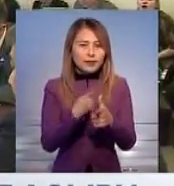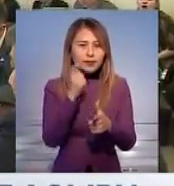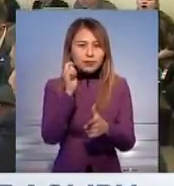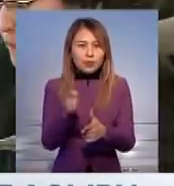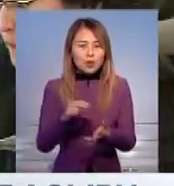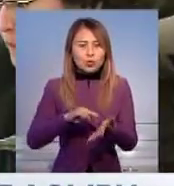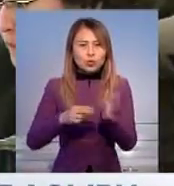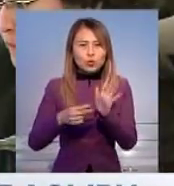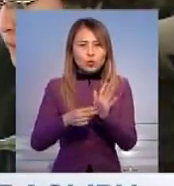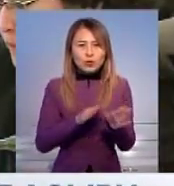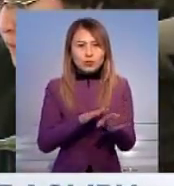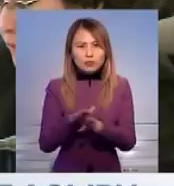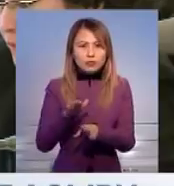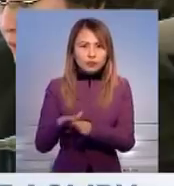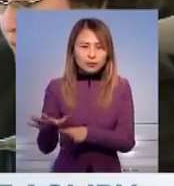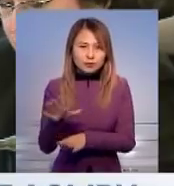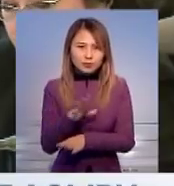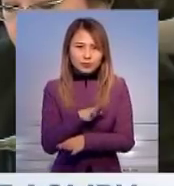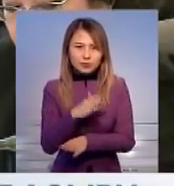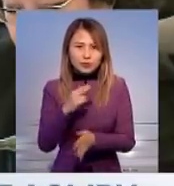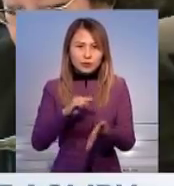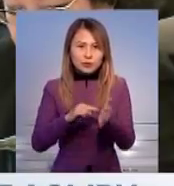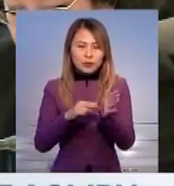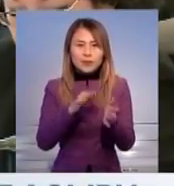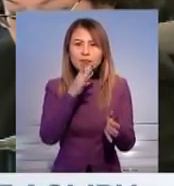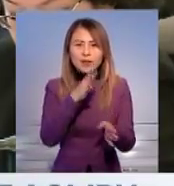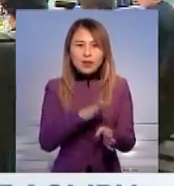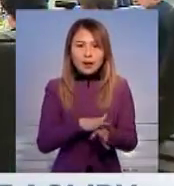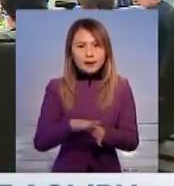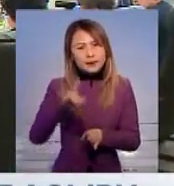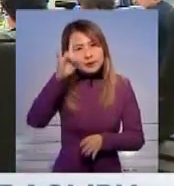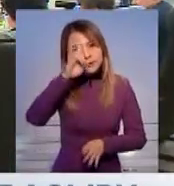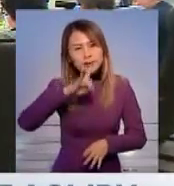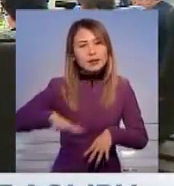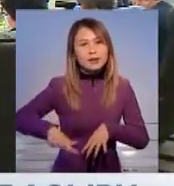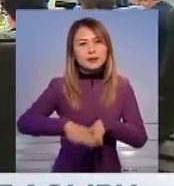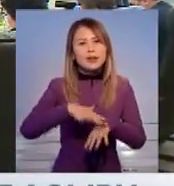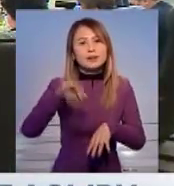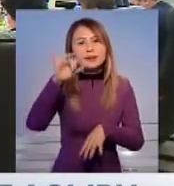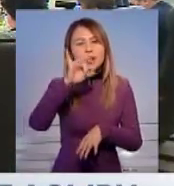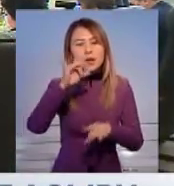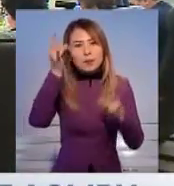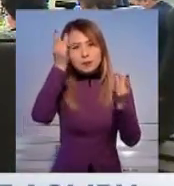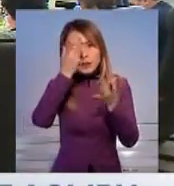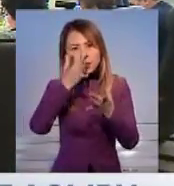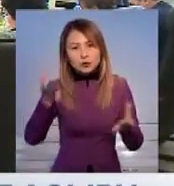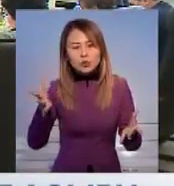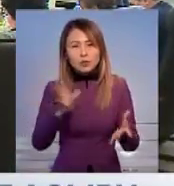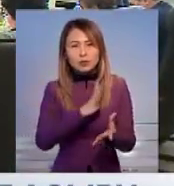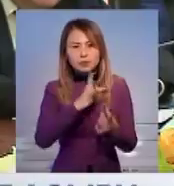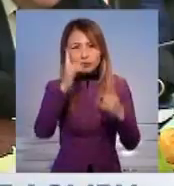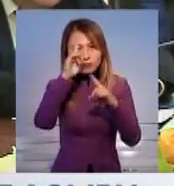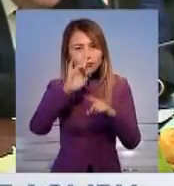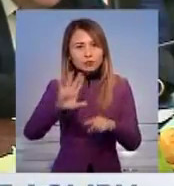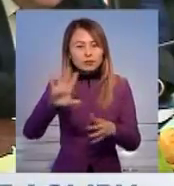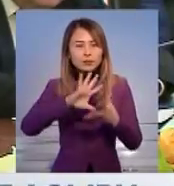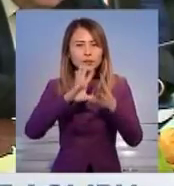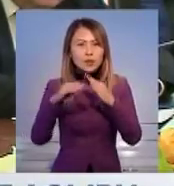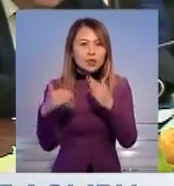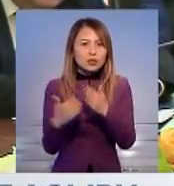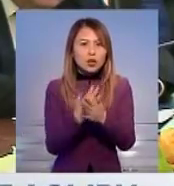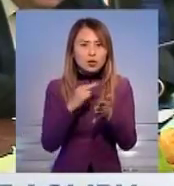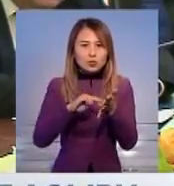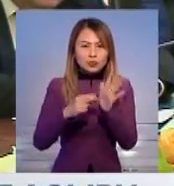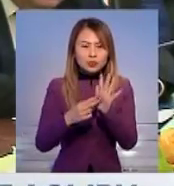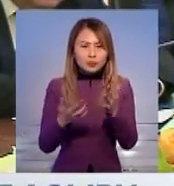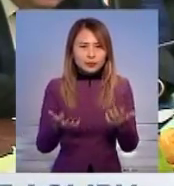жобасының қатысушыларын жұмылдыру керек екенін айтты. Жоспарды жүзеге асыруға қазақ халқының тарихы мен мәдениетін танытуға бағытталған жаңа жоба